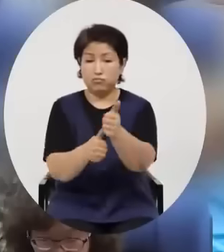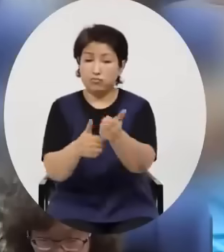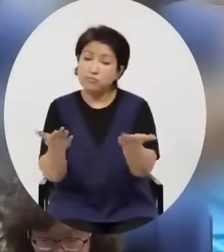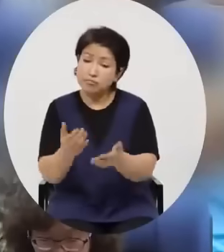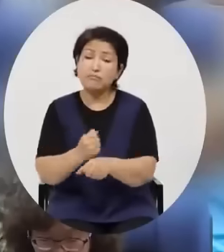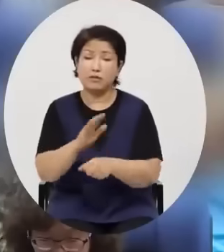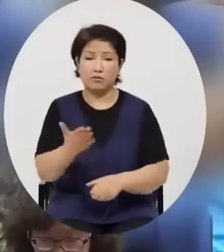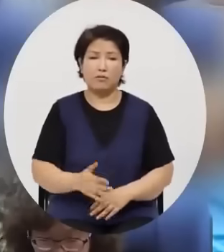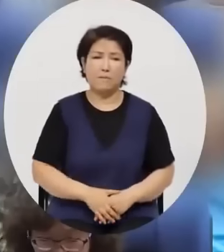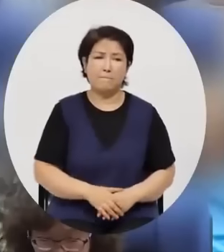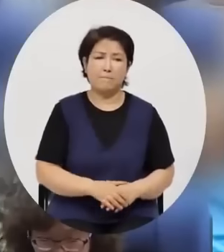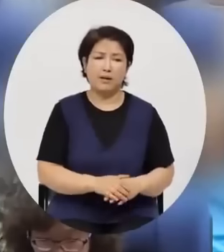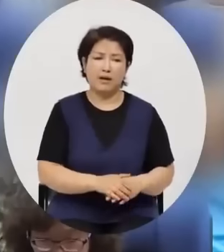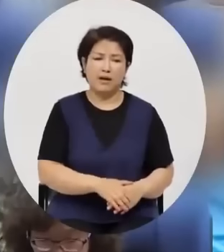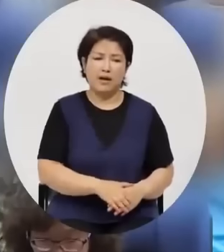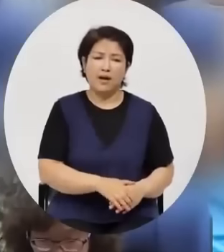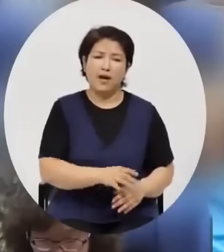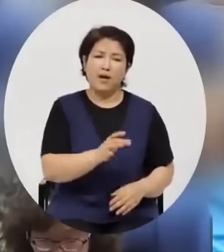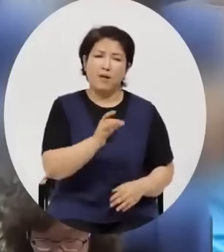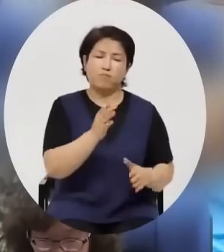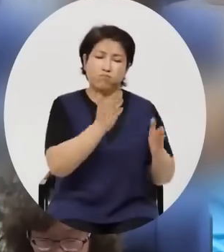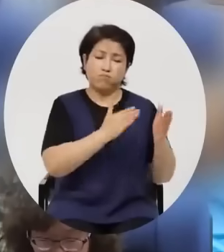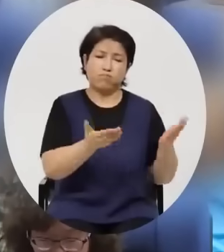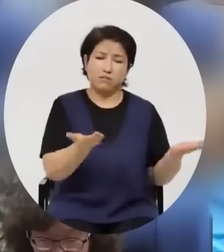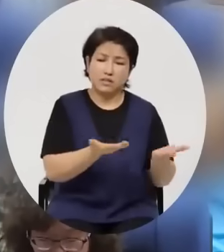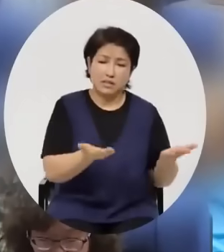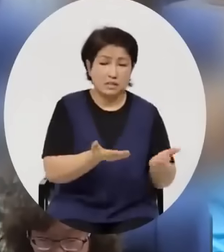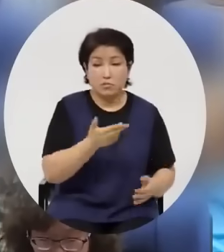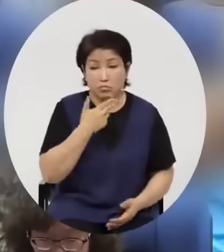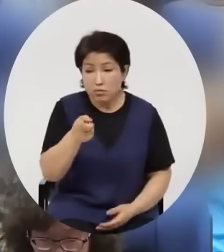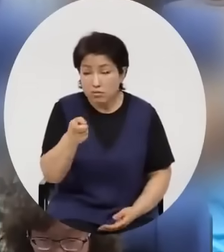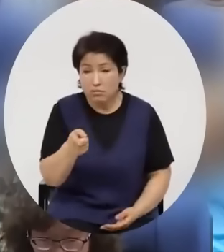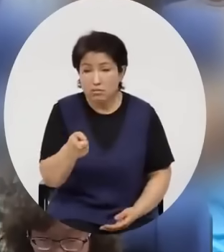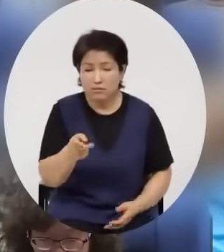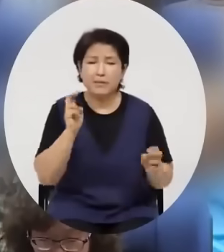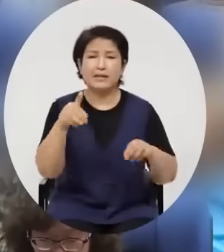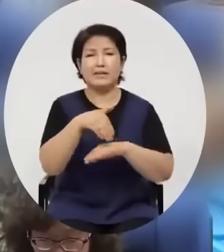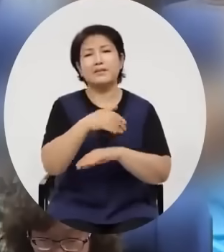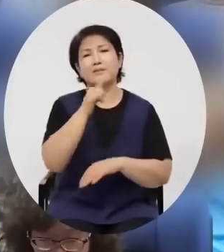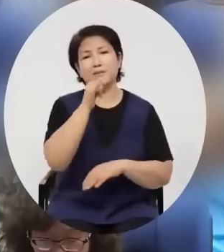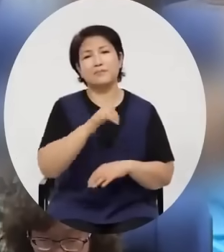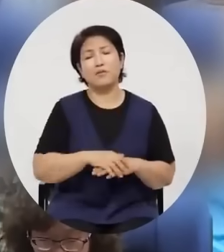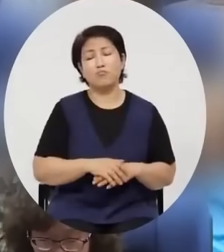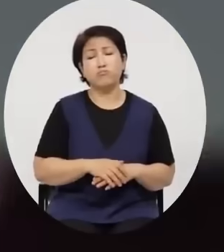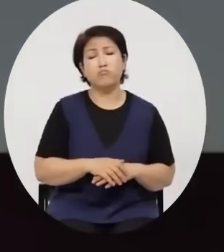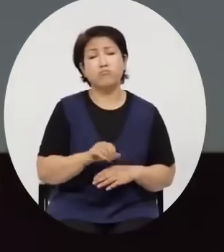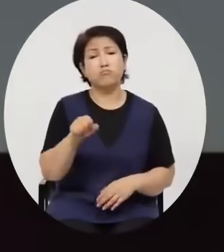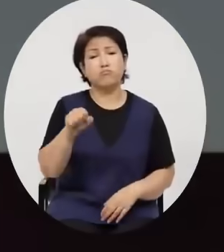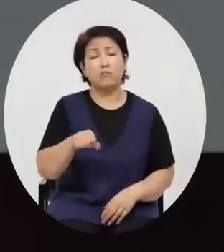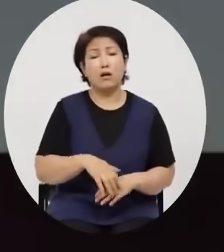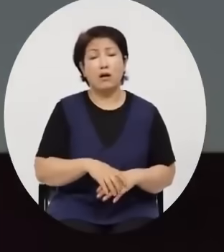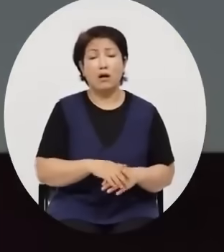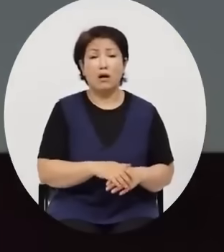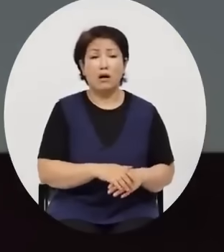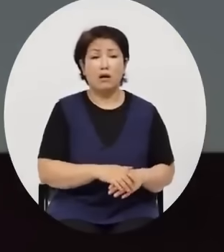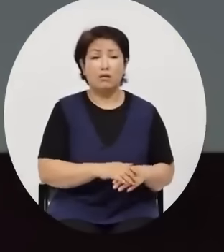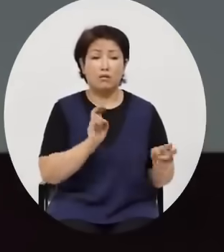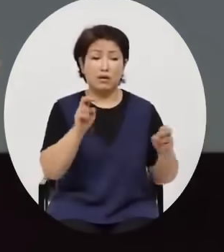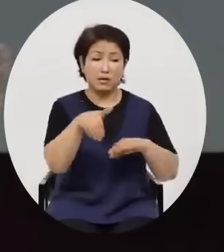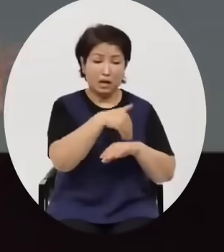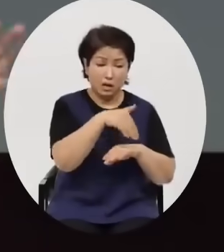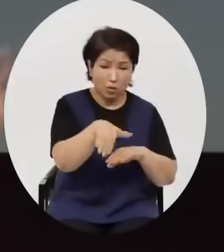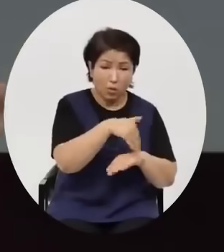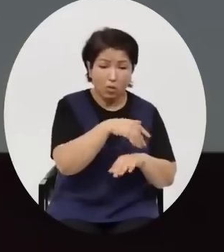본업이 어떤 것이 될지는 아직 그게 모르겠어요. 아니 본업이 없어요. 아, 그 직장 다니고 있습니다. 그래 그래요. 예. 그 본업을